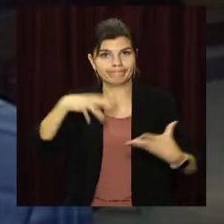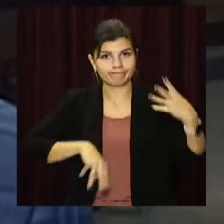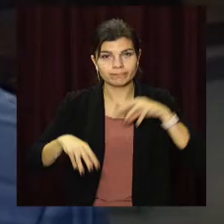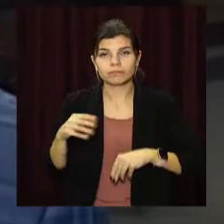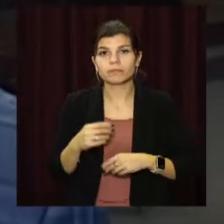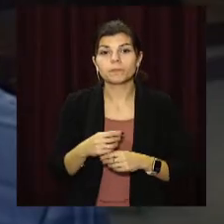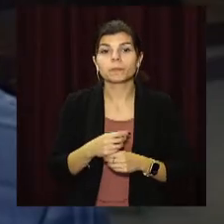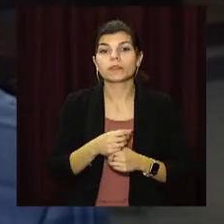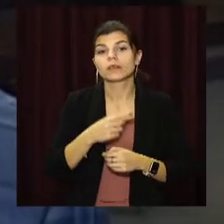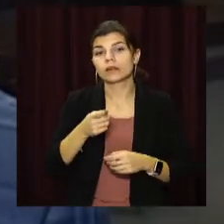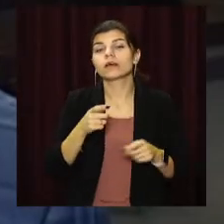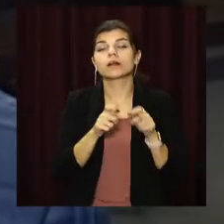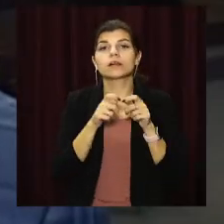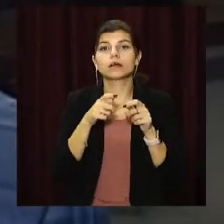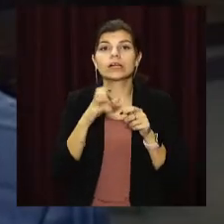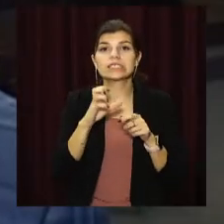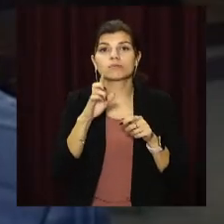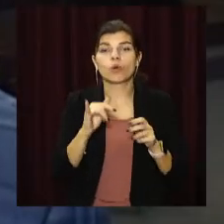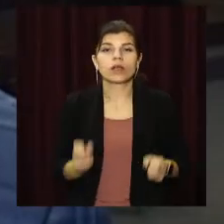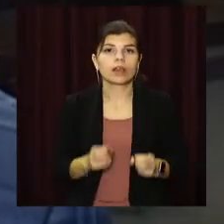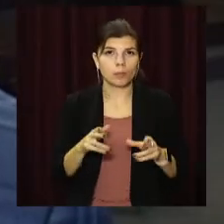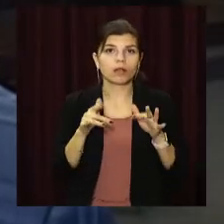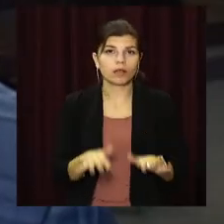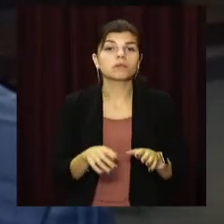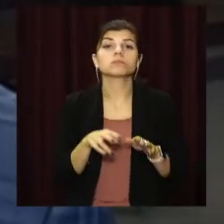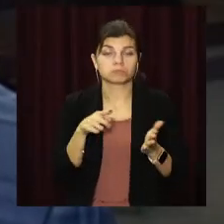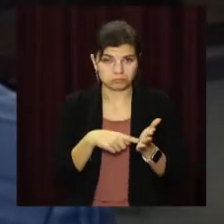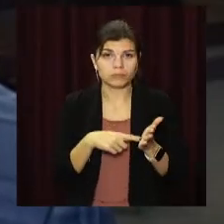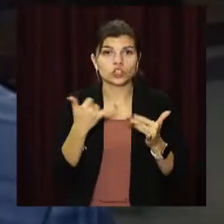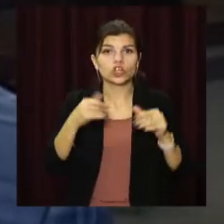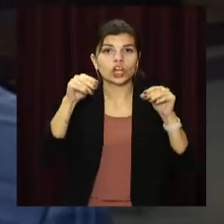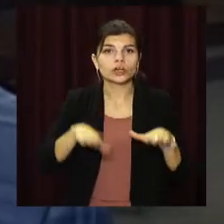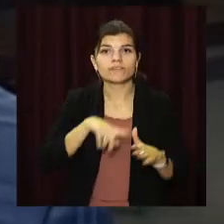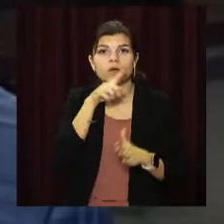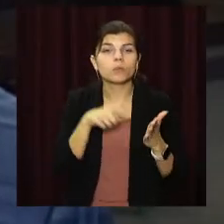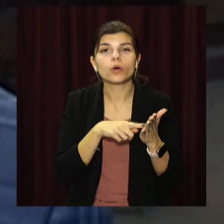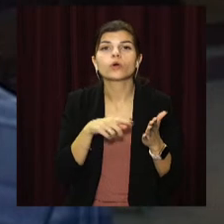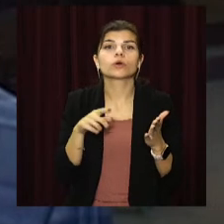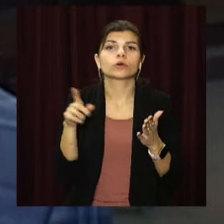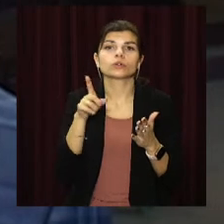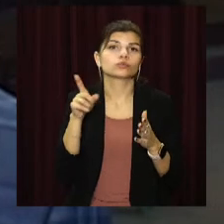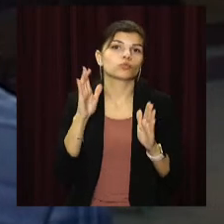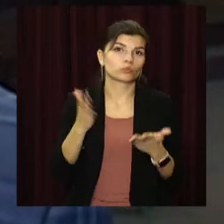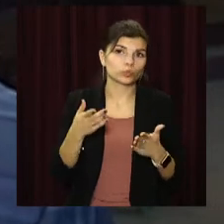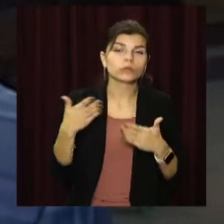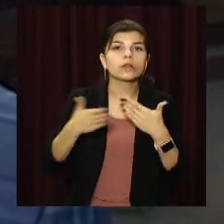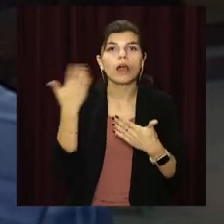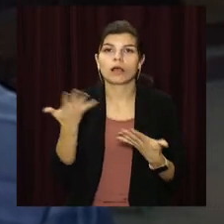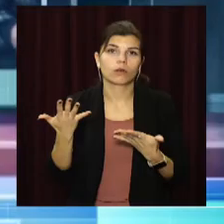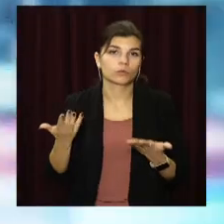цих країн. В рамках відкритого слідчими СБУ кримінального провадження вирішується питання щодо оголошення зловмисникам підозри.